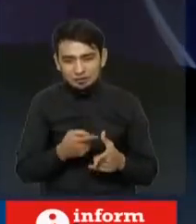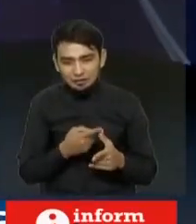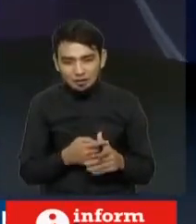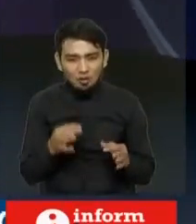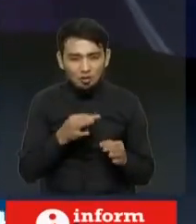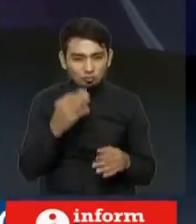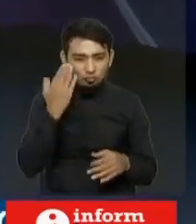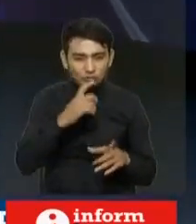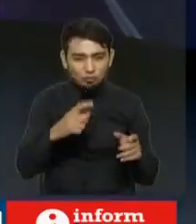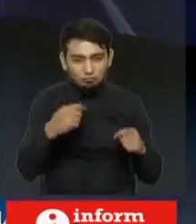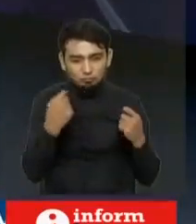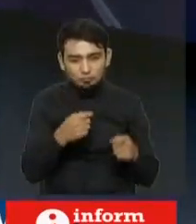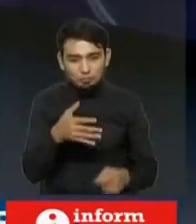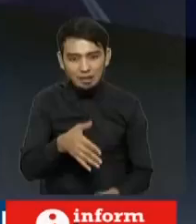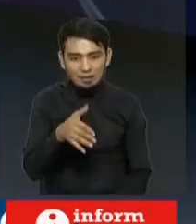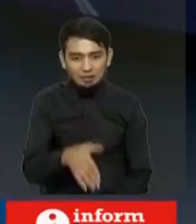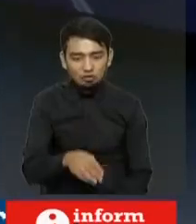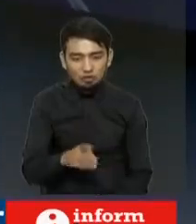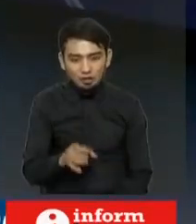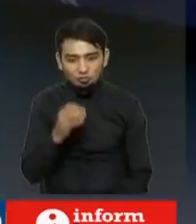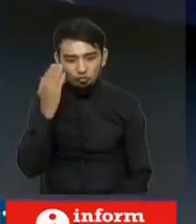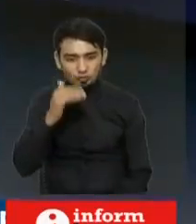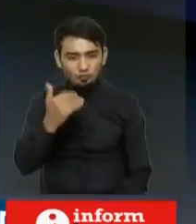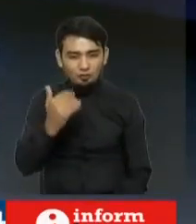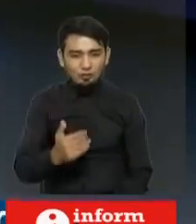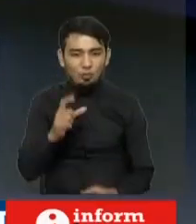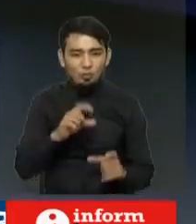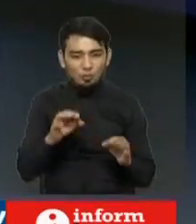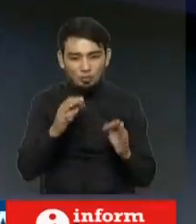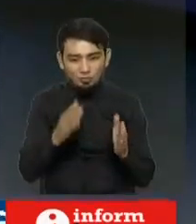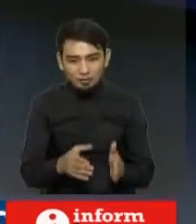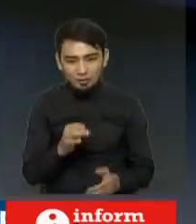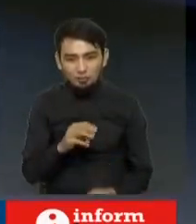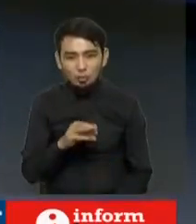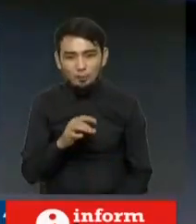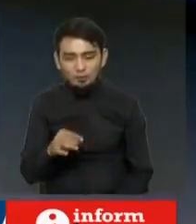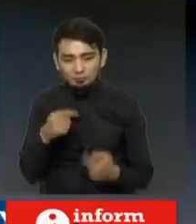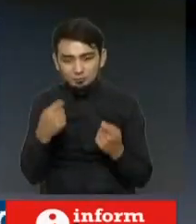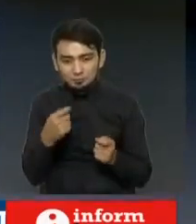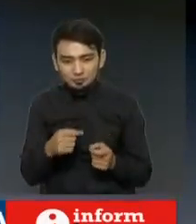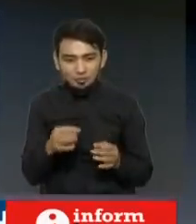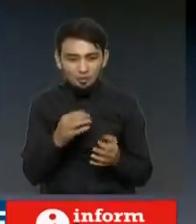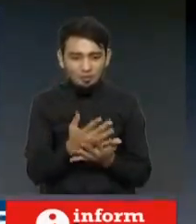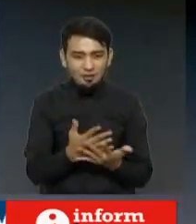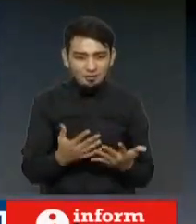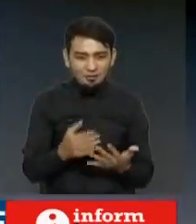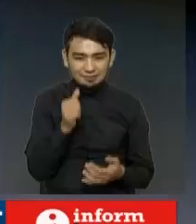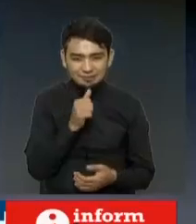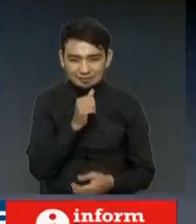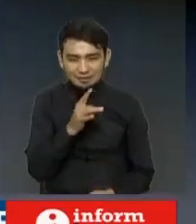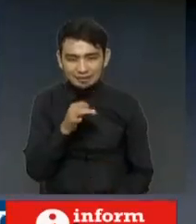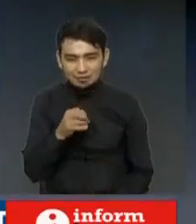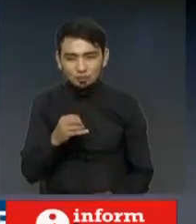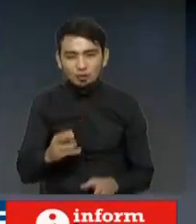предлагал приобрести за 5000 тенге. Персональные данные граждан стали товаром, который активно продают на теневых рынках.